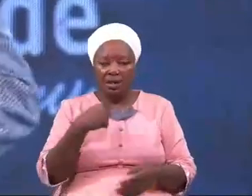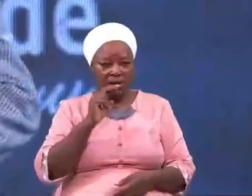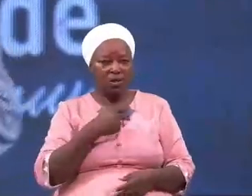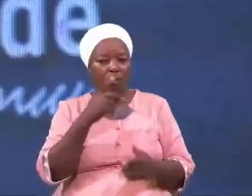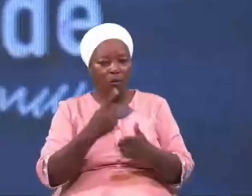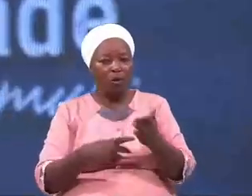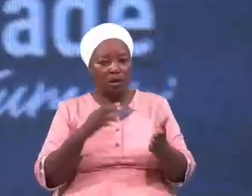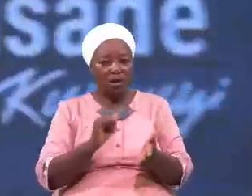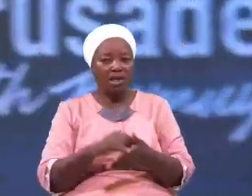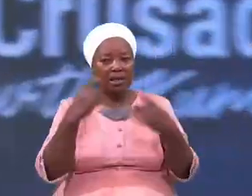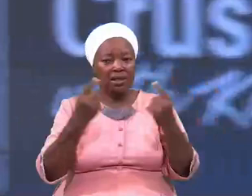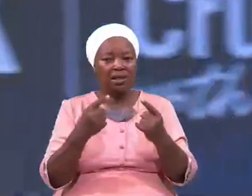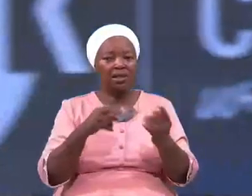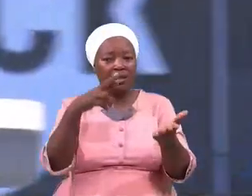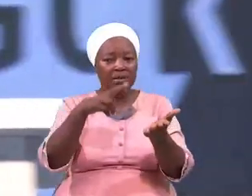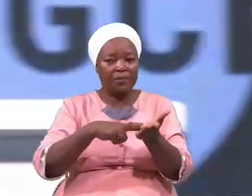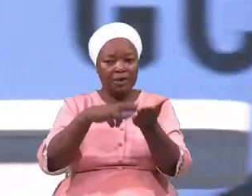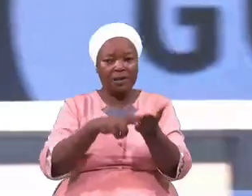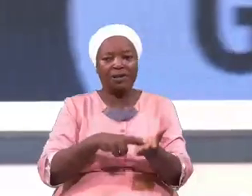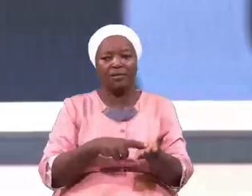Maintenant, il nous dit ce que représente le levain.